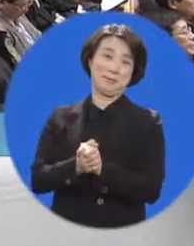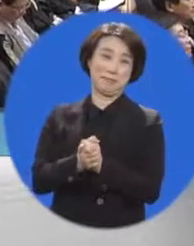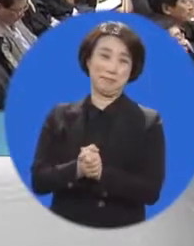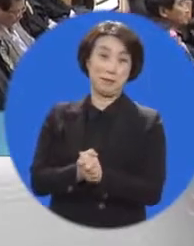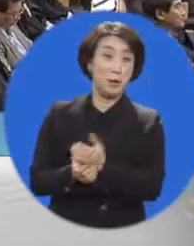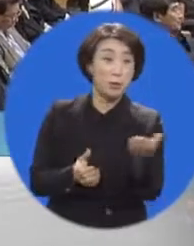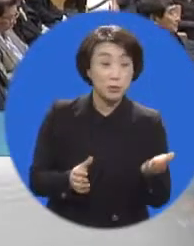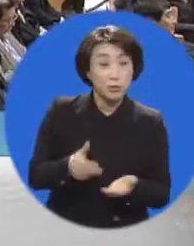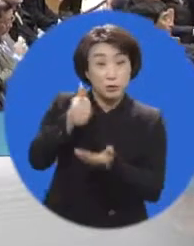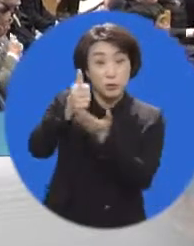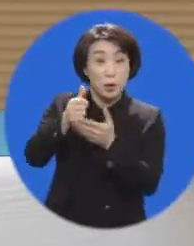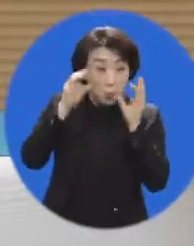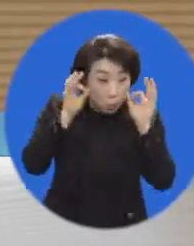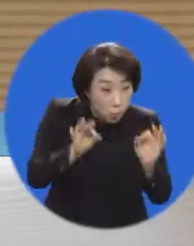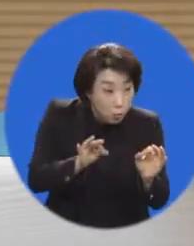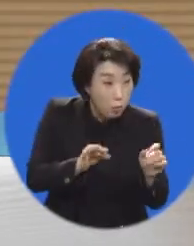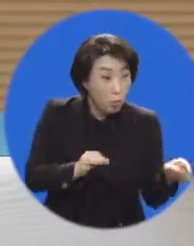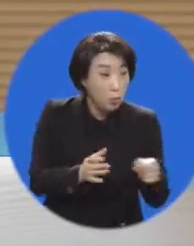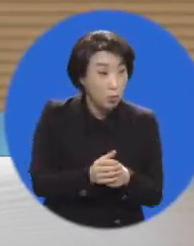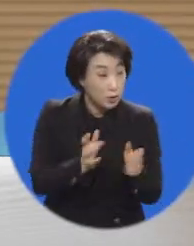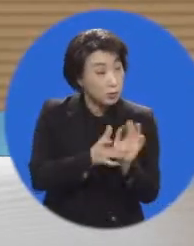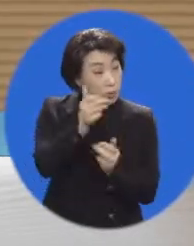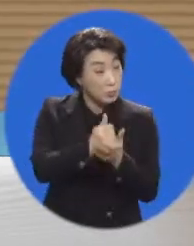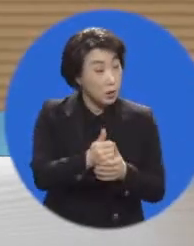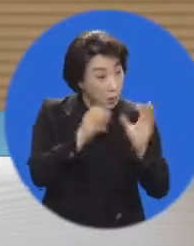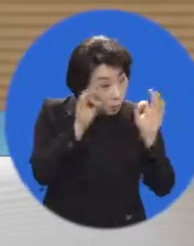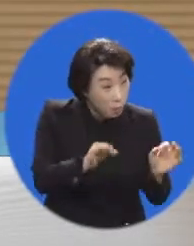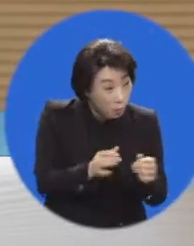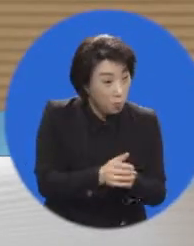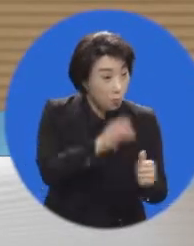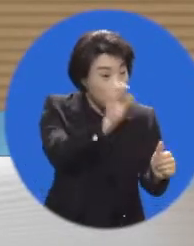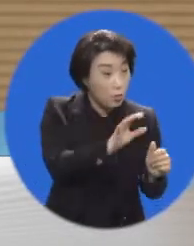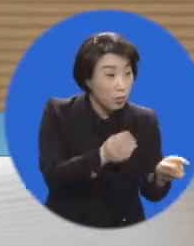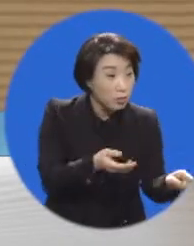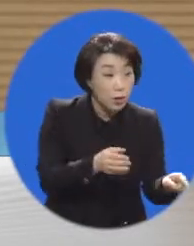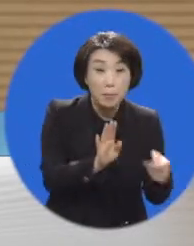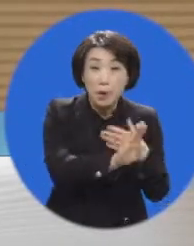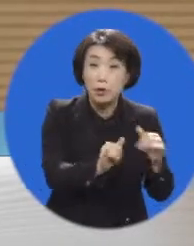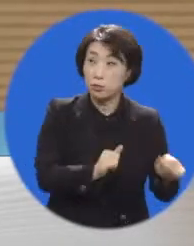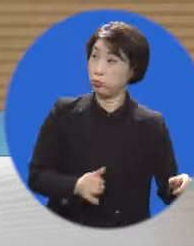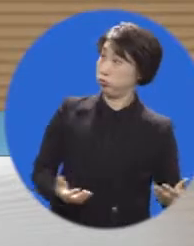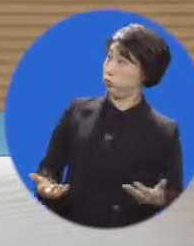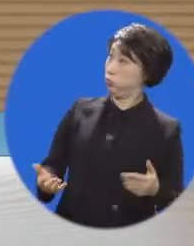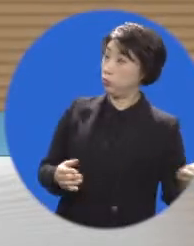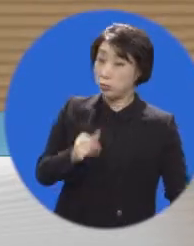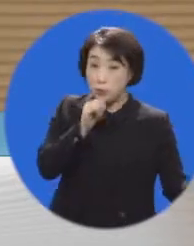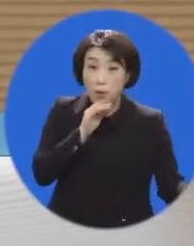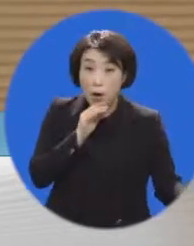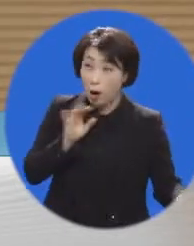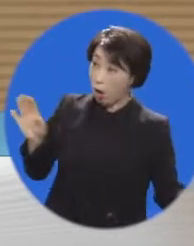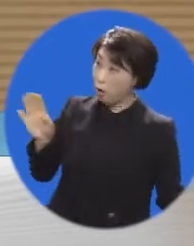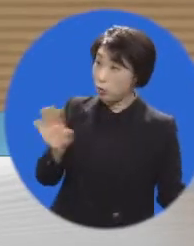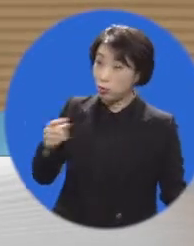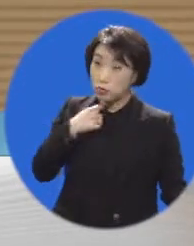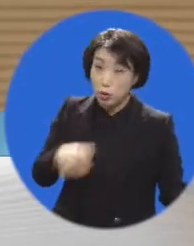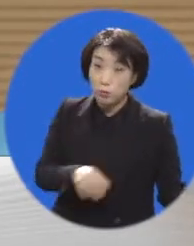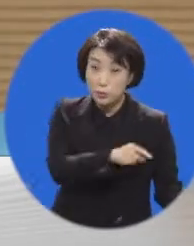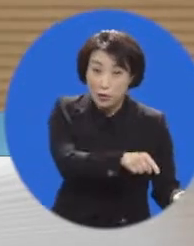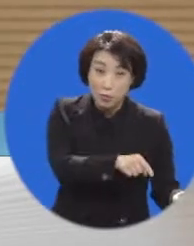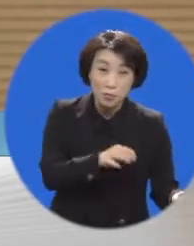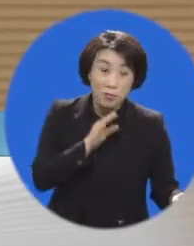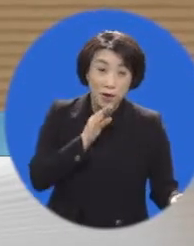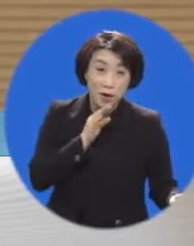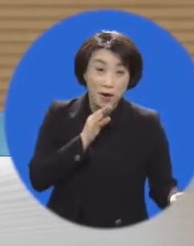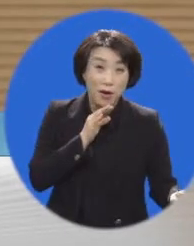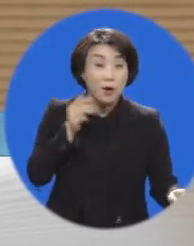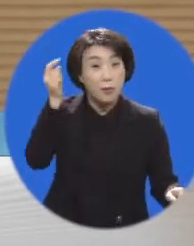근데 주님이 보고 말하는 대로 말하는 데도 받아들이지 않잖아요. 왜? 아니라는 거예요. 왜?